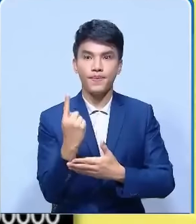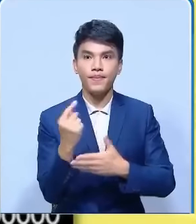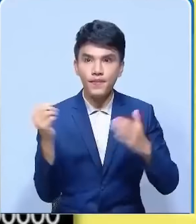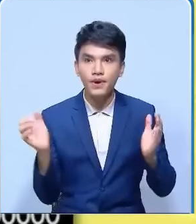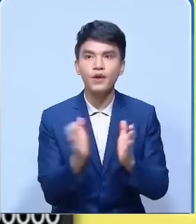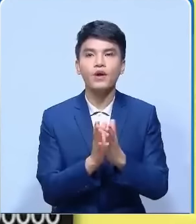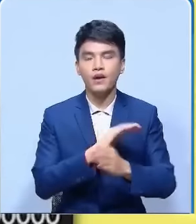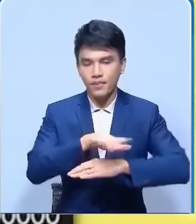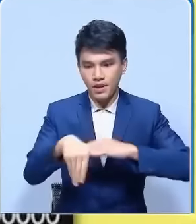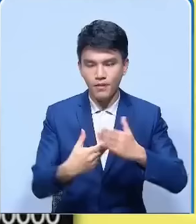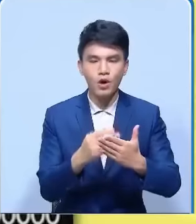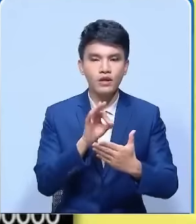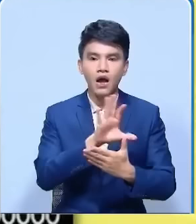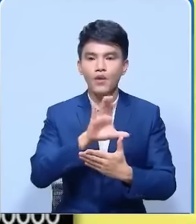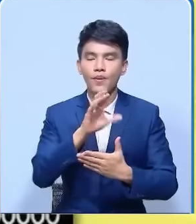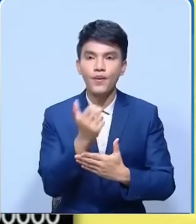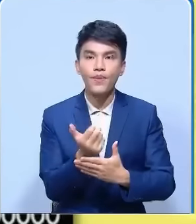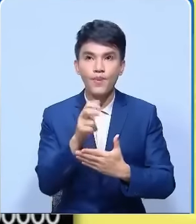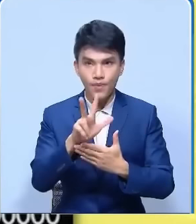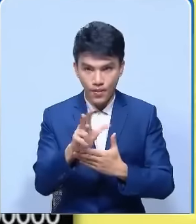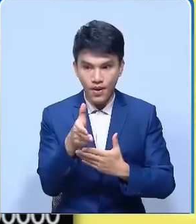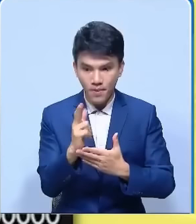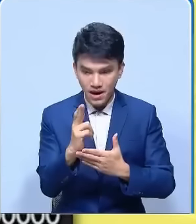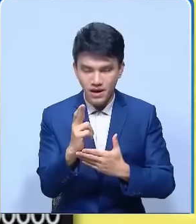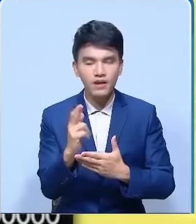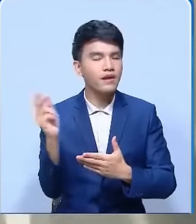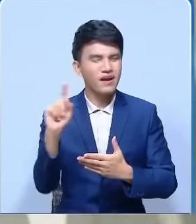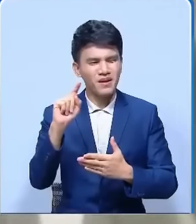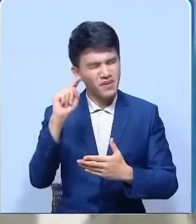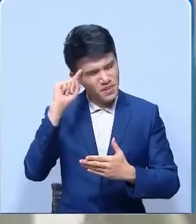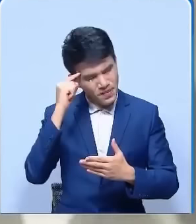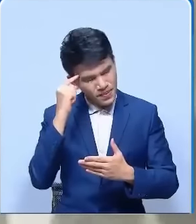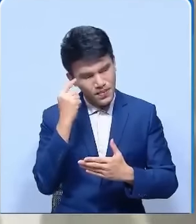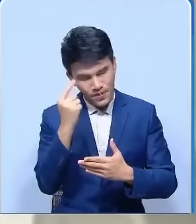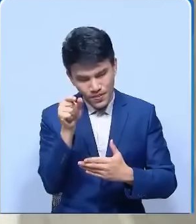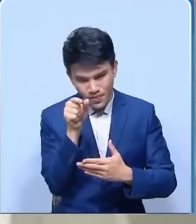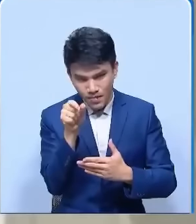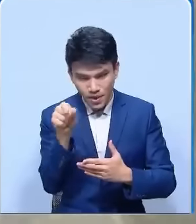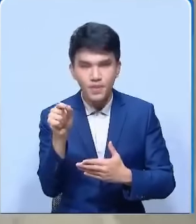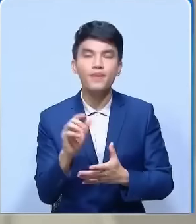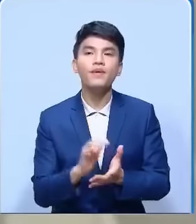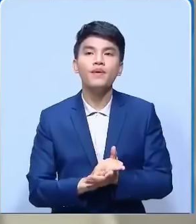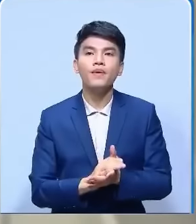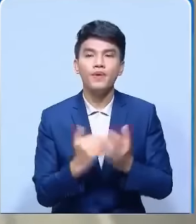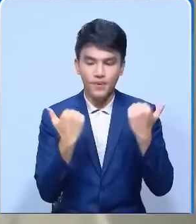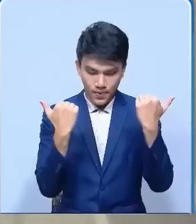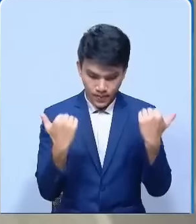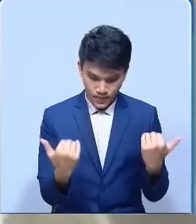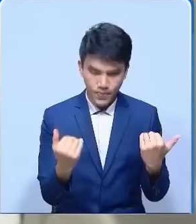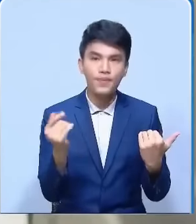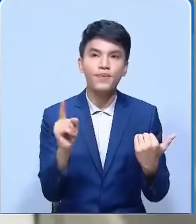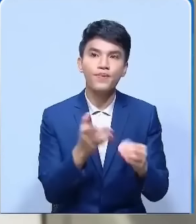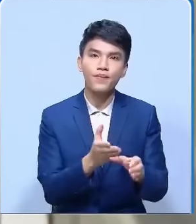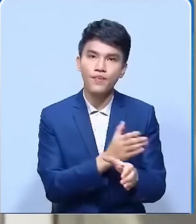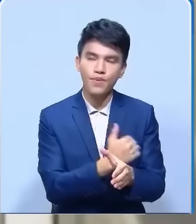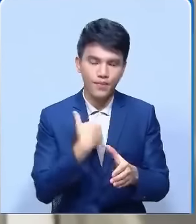าทั้งหมด913เม็ดพร้อมกับอาวุธปืนสั้นไม่ทราบขนาด1กระบอกพร้อมลูกกระสุนด้วยทั้งนี้นางสาวอนุสราเคยมีส